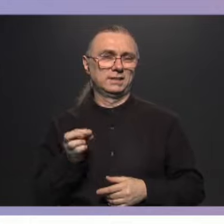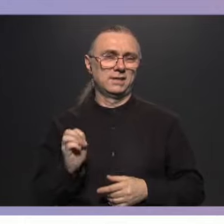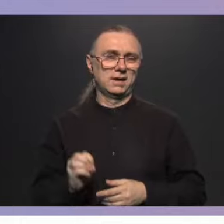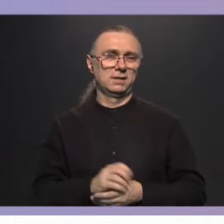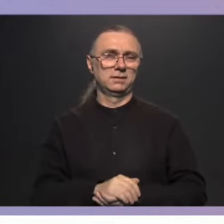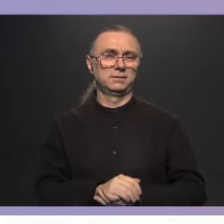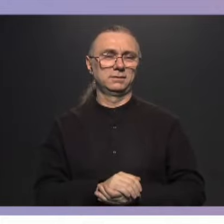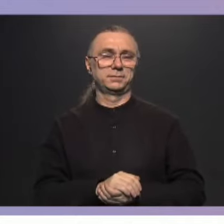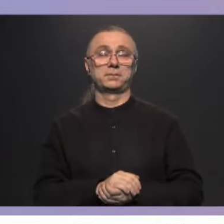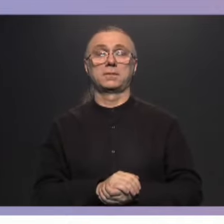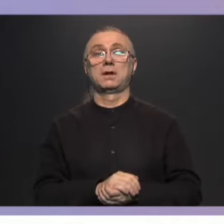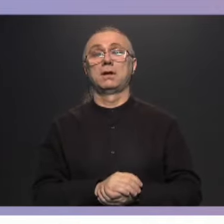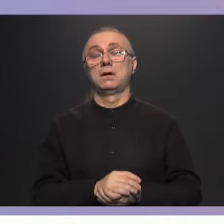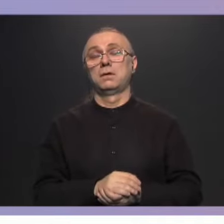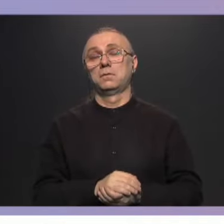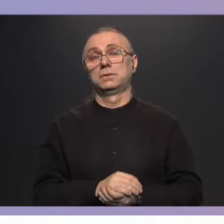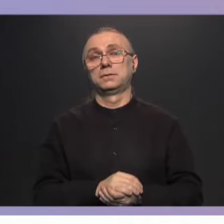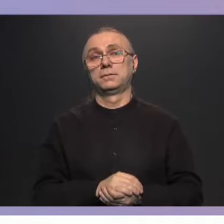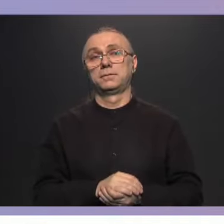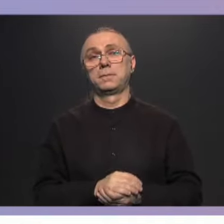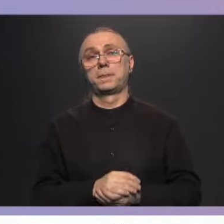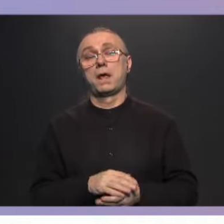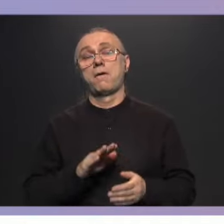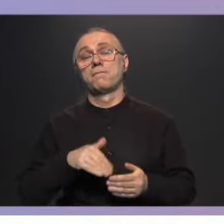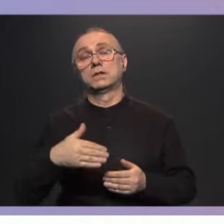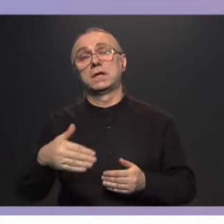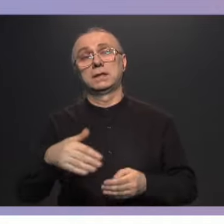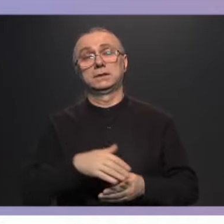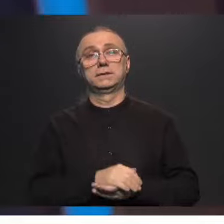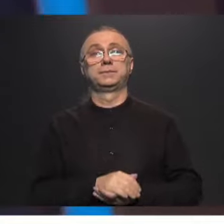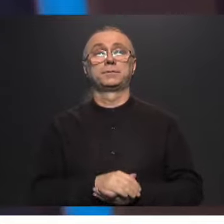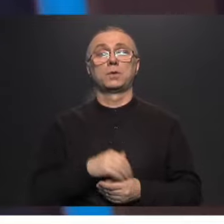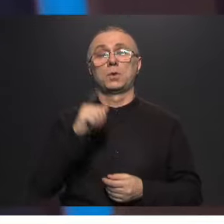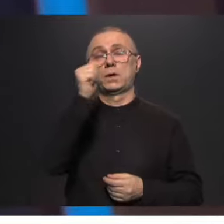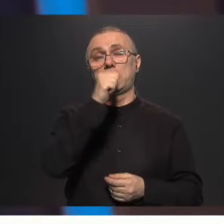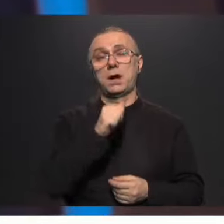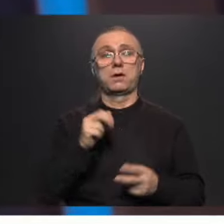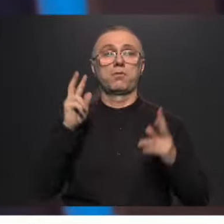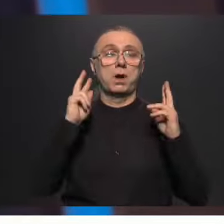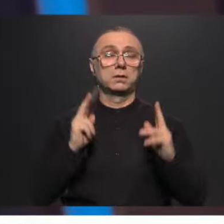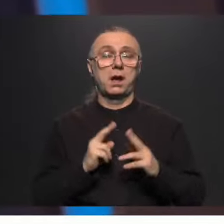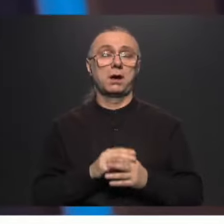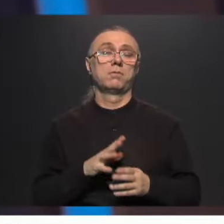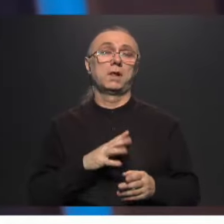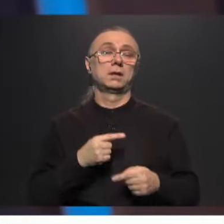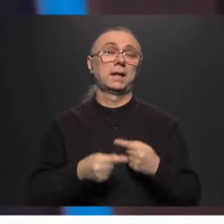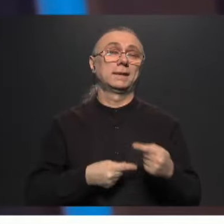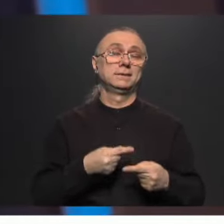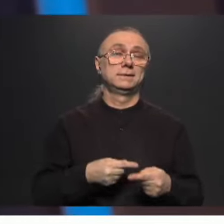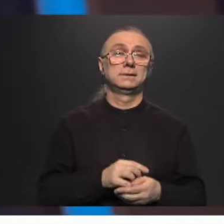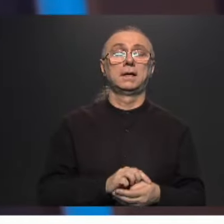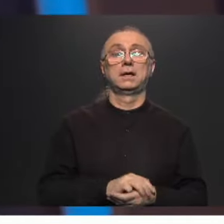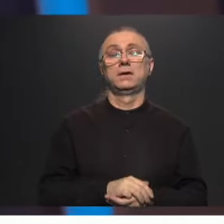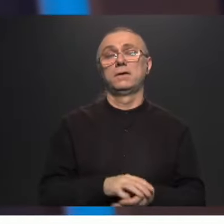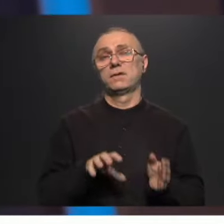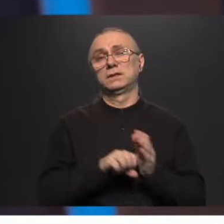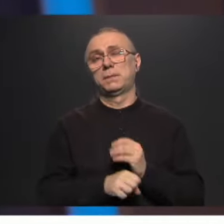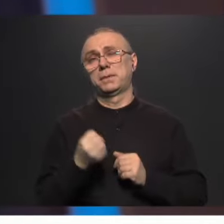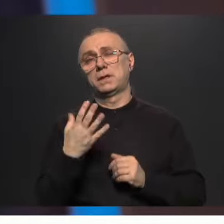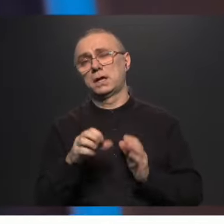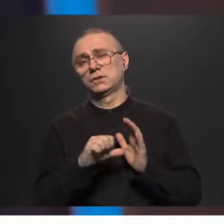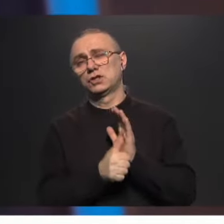Впоследствии греками, особенно греками-монахами, была принята новая традиция. Она появилась где-то в конце 15-го, в